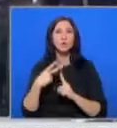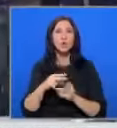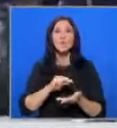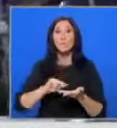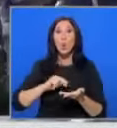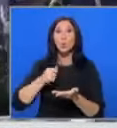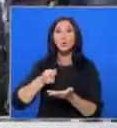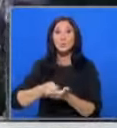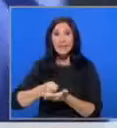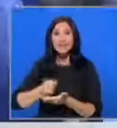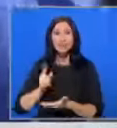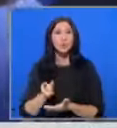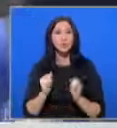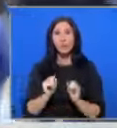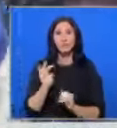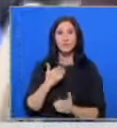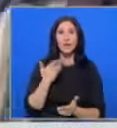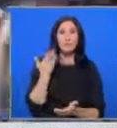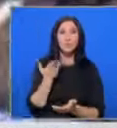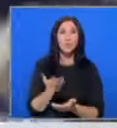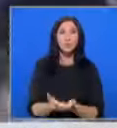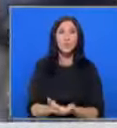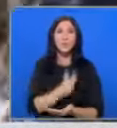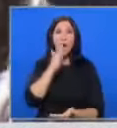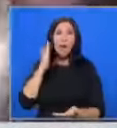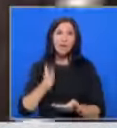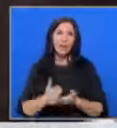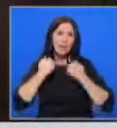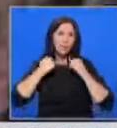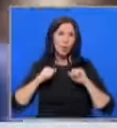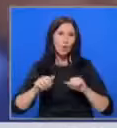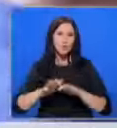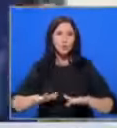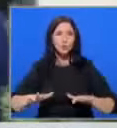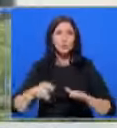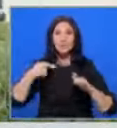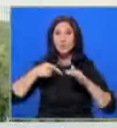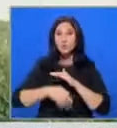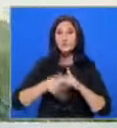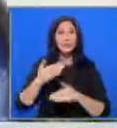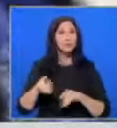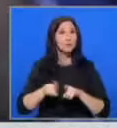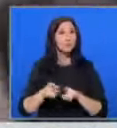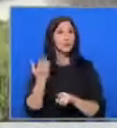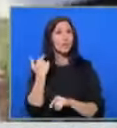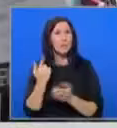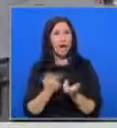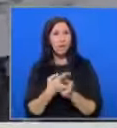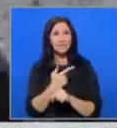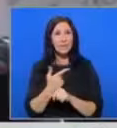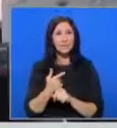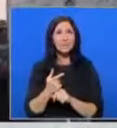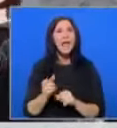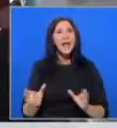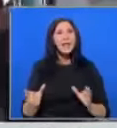продуценти, с което се очаква да бъде поставен край на бойкота. Ситуацията се задълбочи, след като преди няколко седмици гилдията